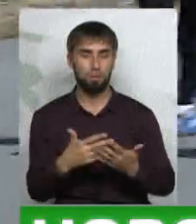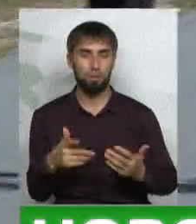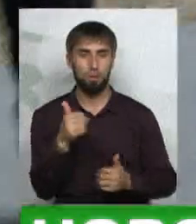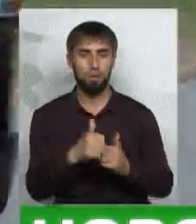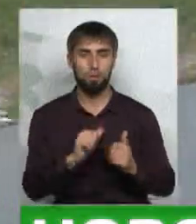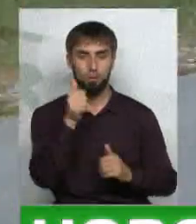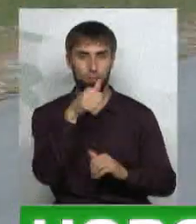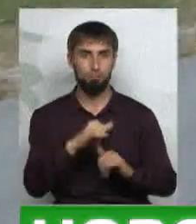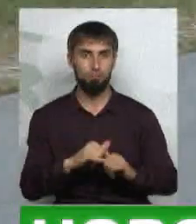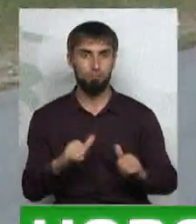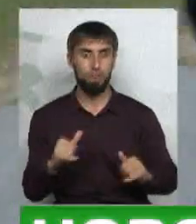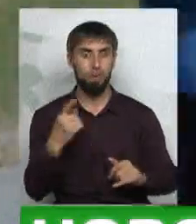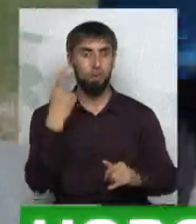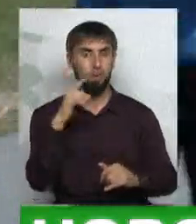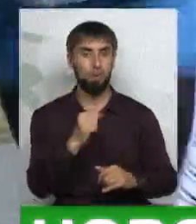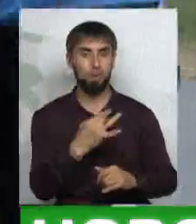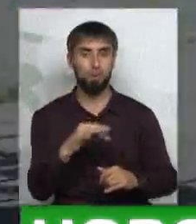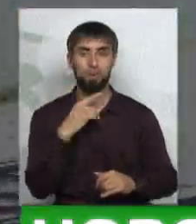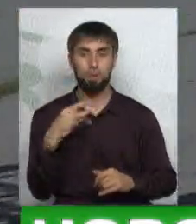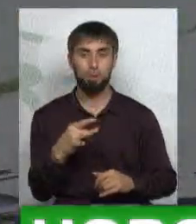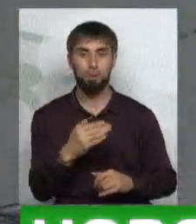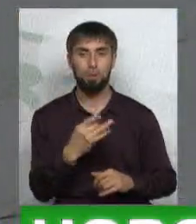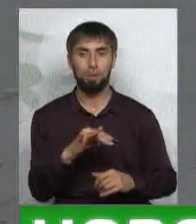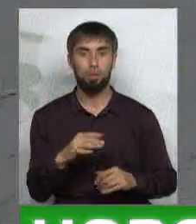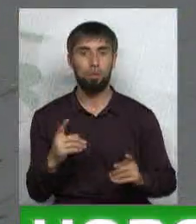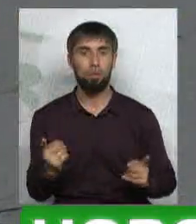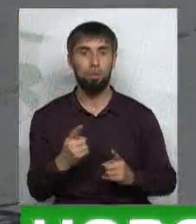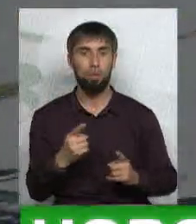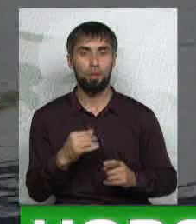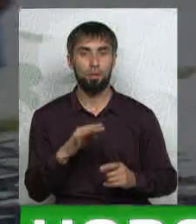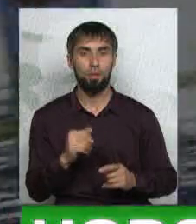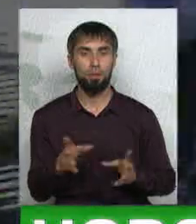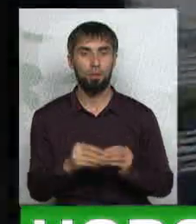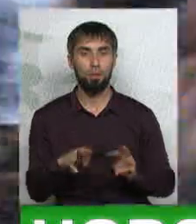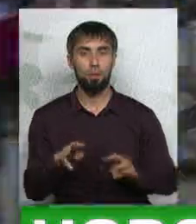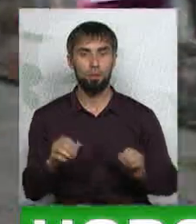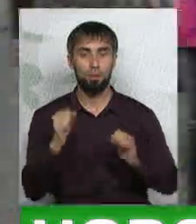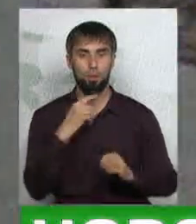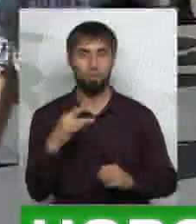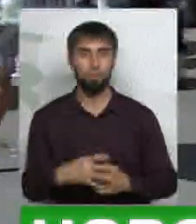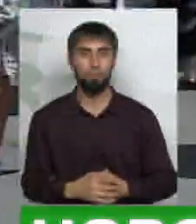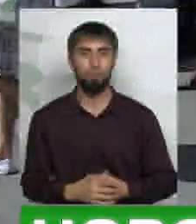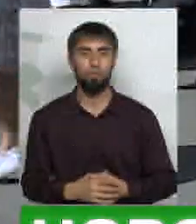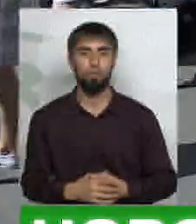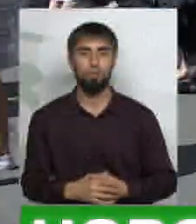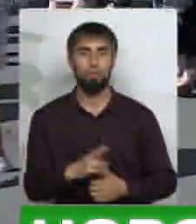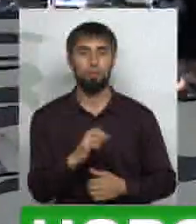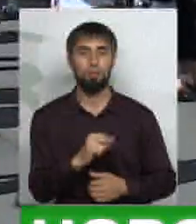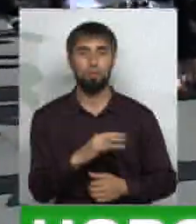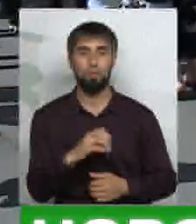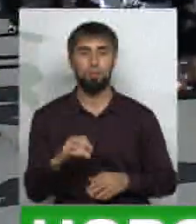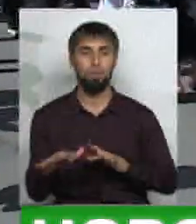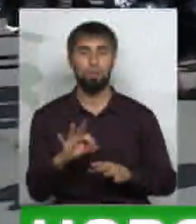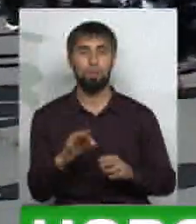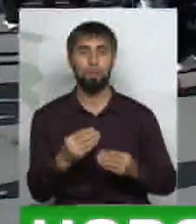каждый год расширяется. Организаторы акции в Ингушетии – Федерация легкой атлетики совместно с Минспортом Республики. Данное мероприятие, оно